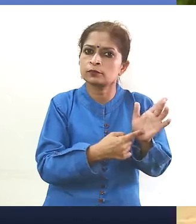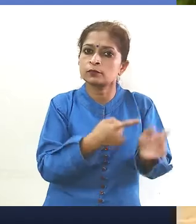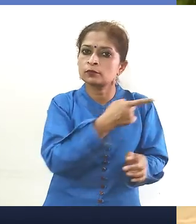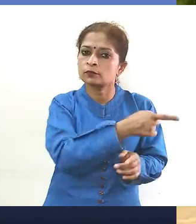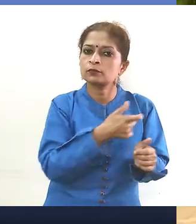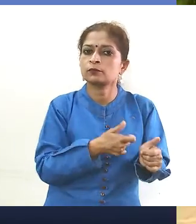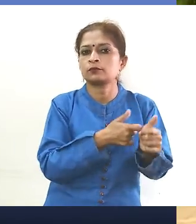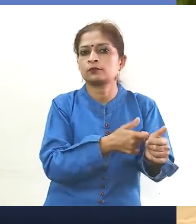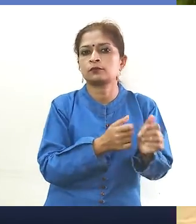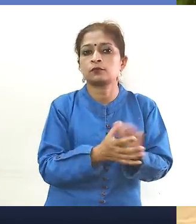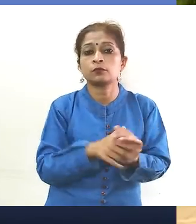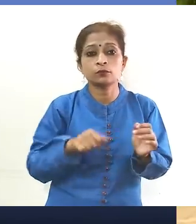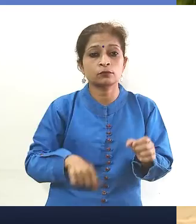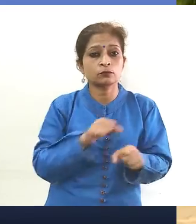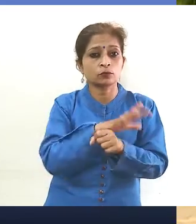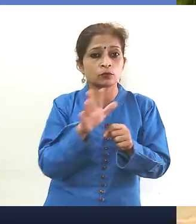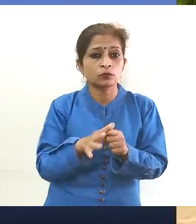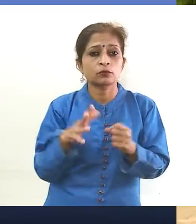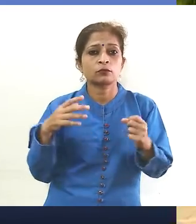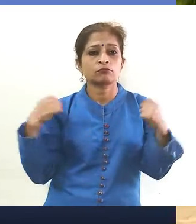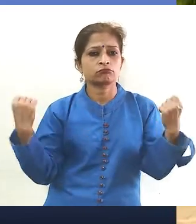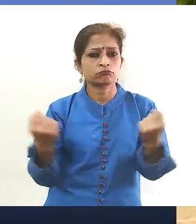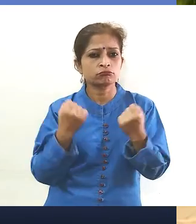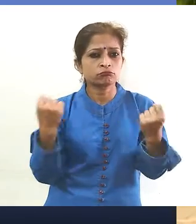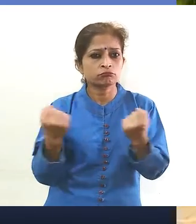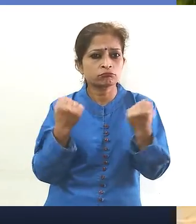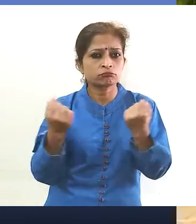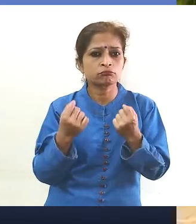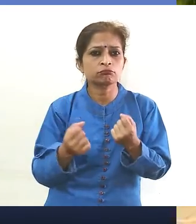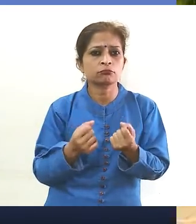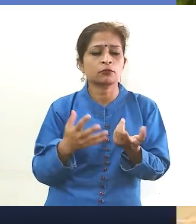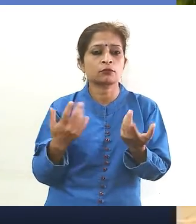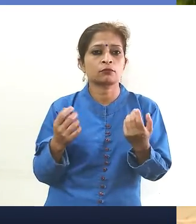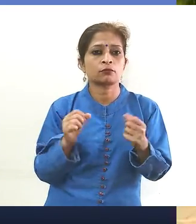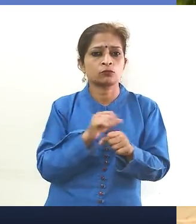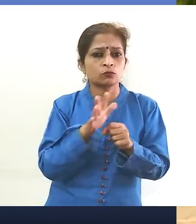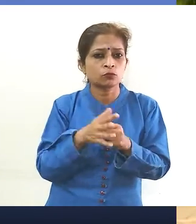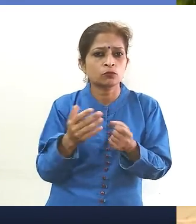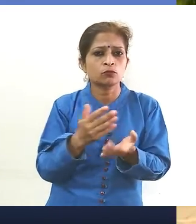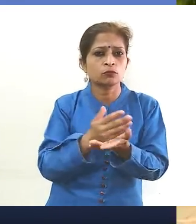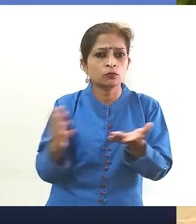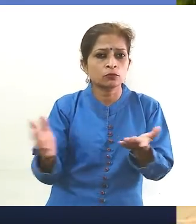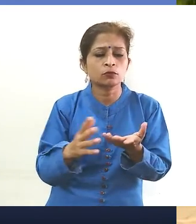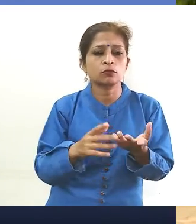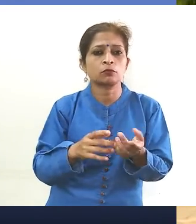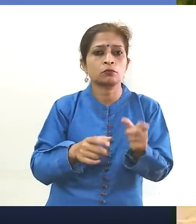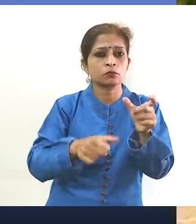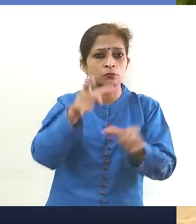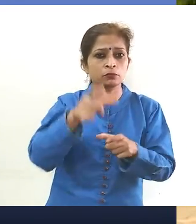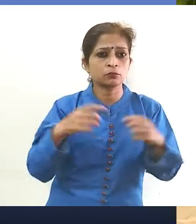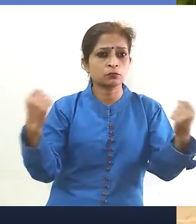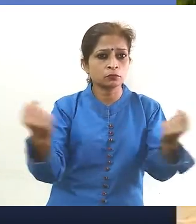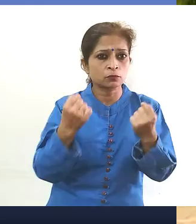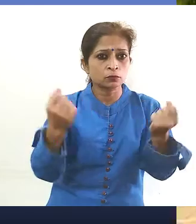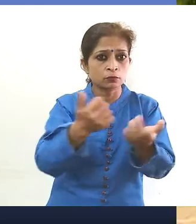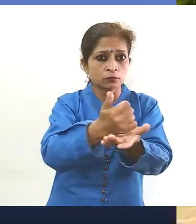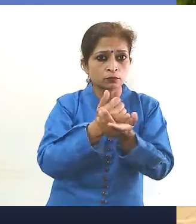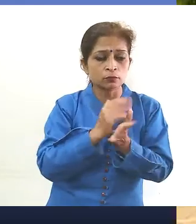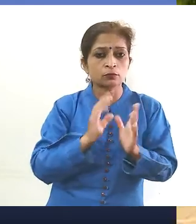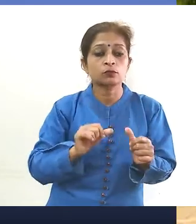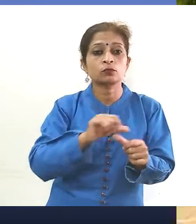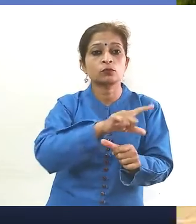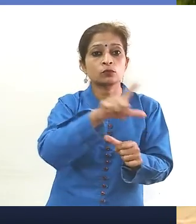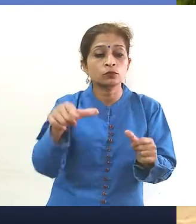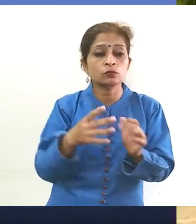जितने भी हमारे कोरोना वॉरियर्स हैं, मैंने पेशेंट्स का रिकवरी रेट बढ़ेगा, उनका डेथ रेट हम 0 लेवल तक ला सकते